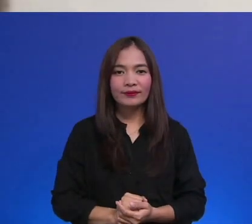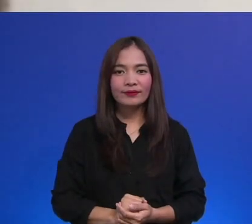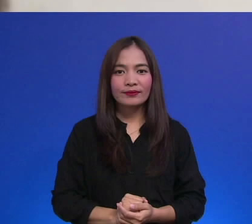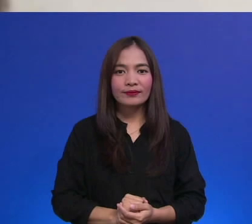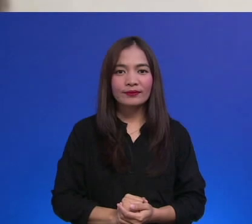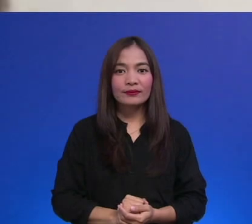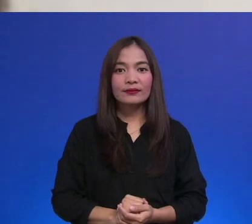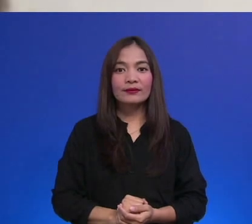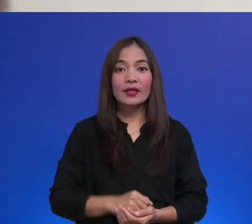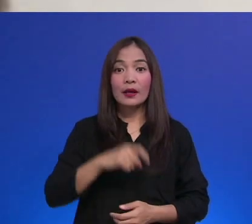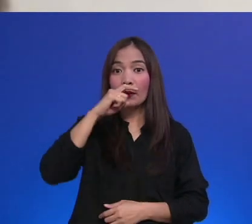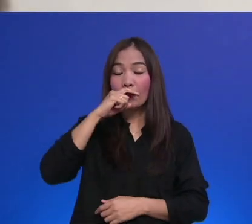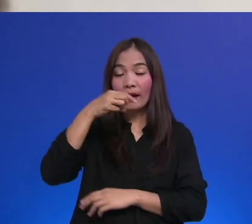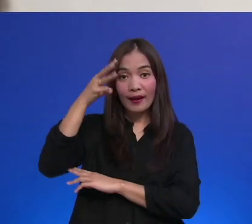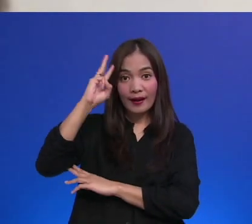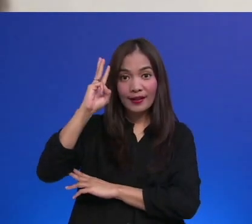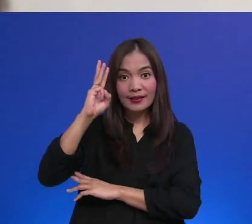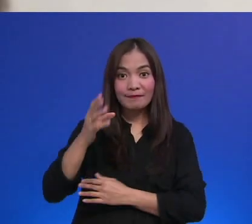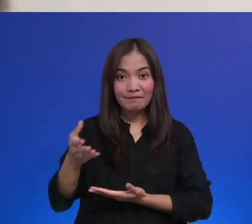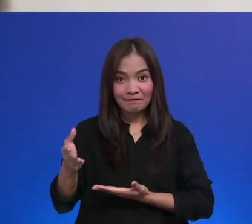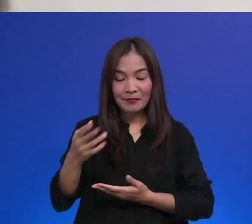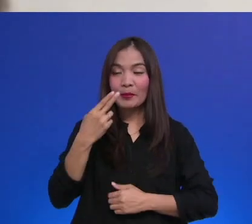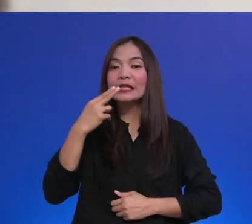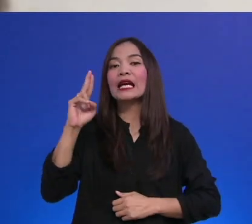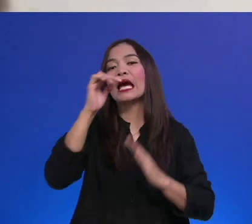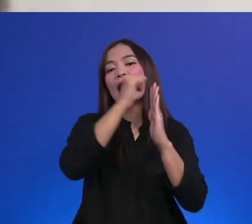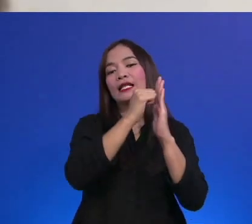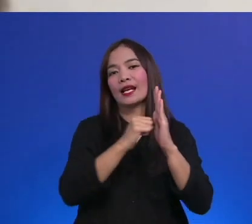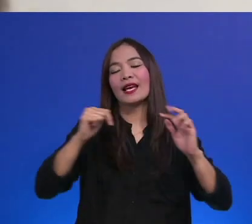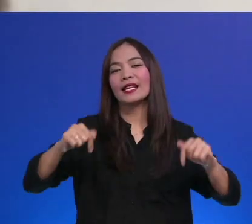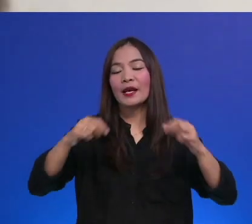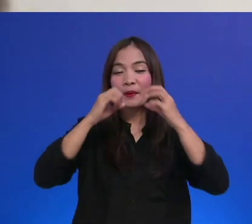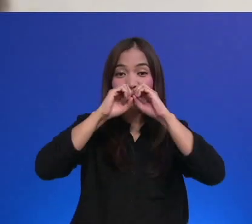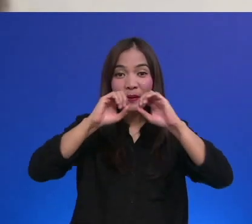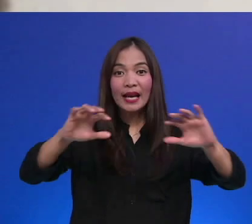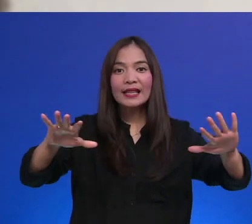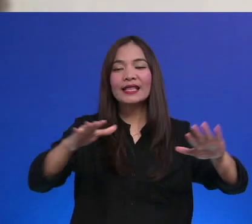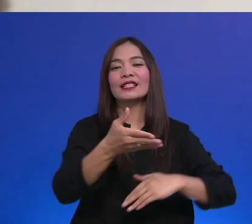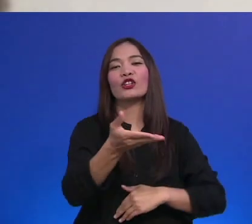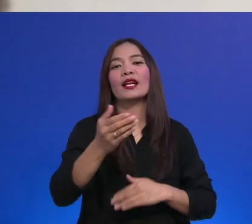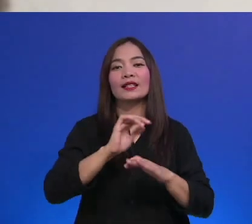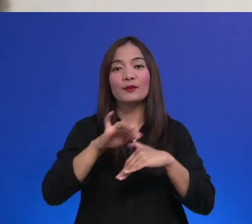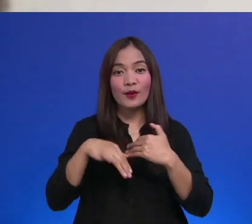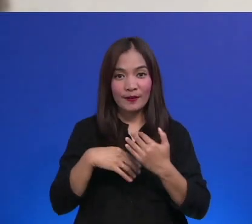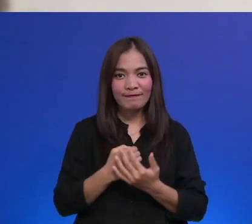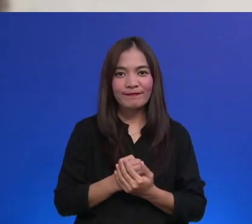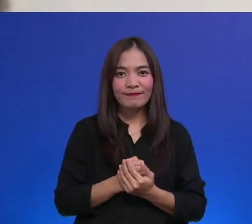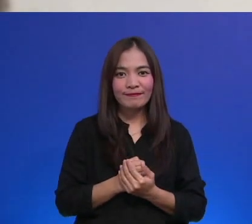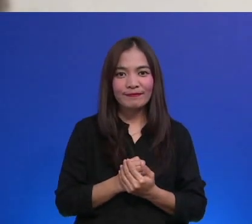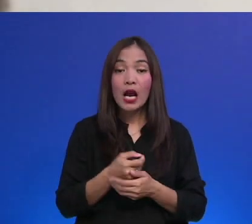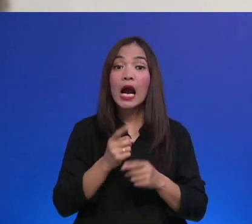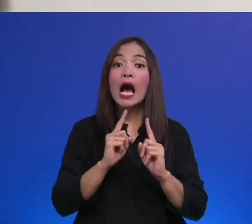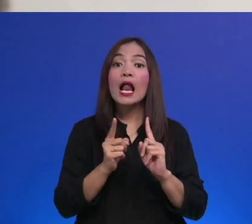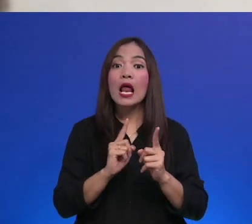saya percaya program ini memberkati saudara-saudara sekalian jika